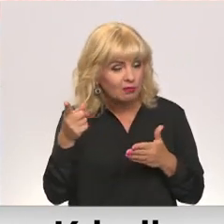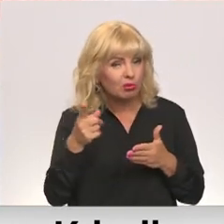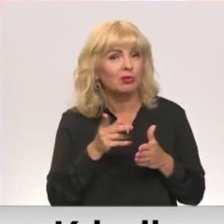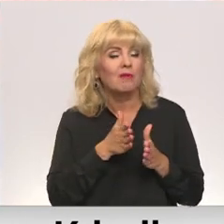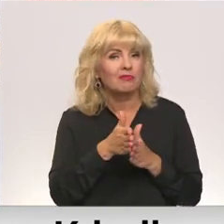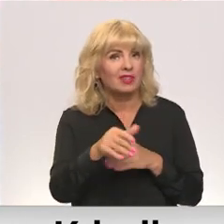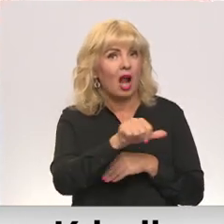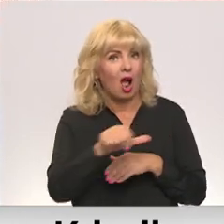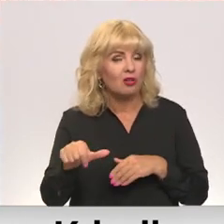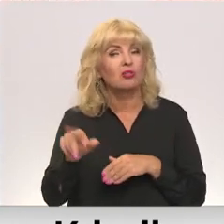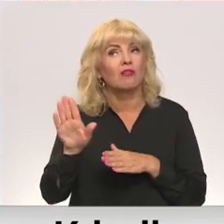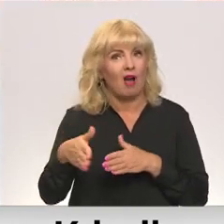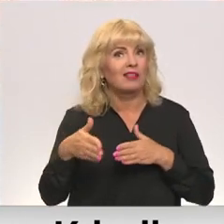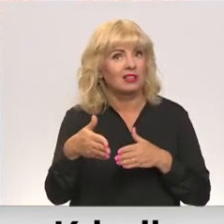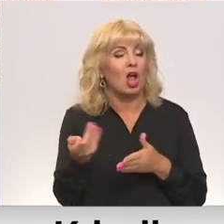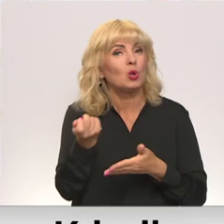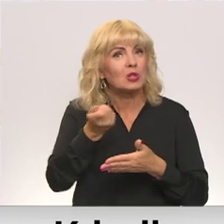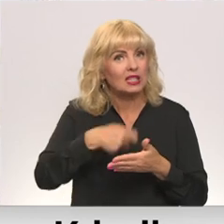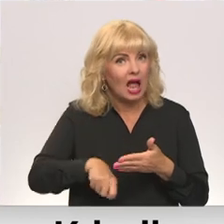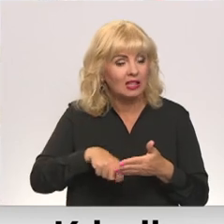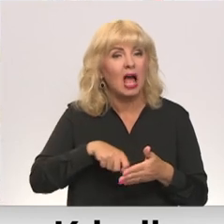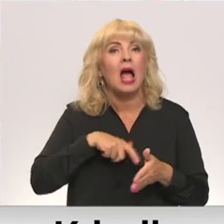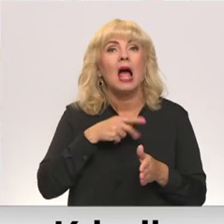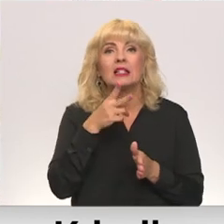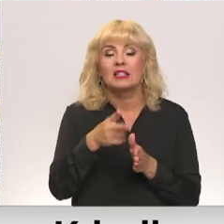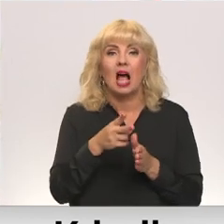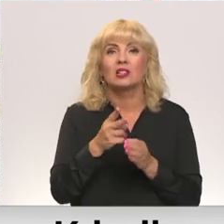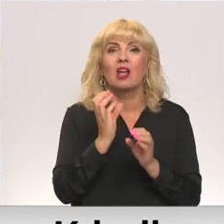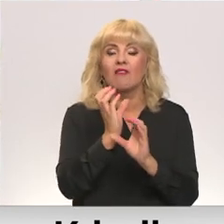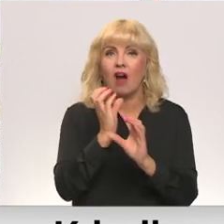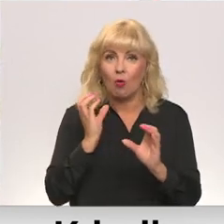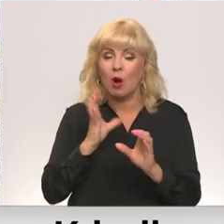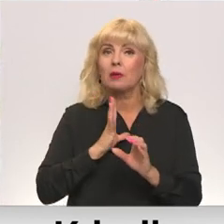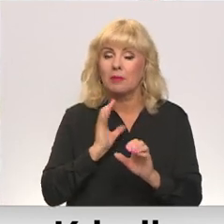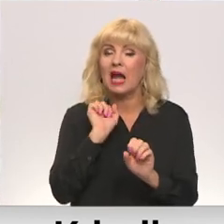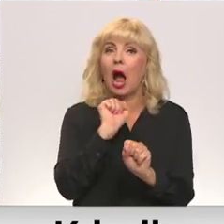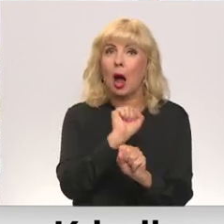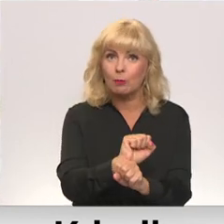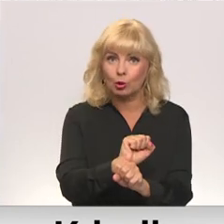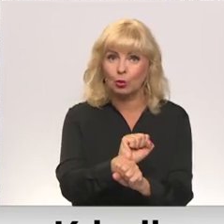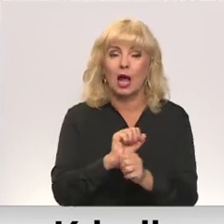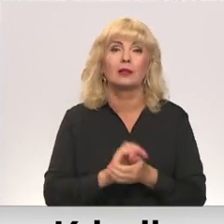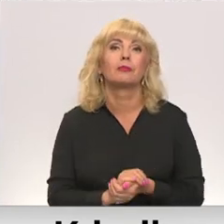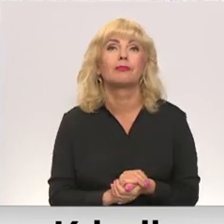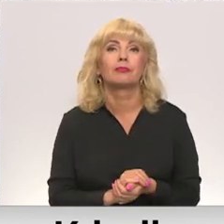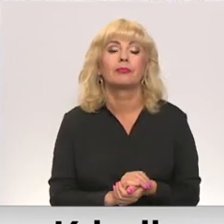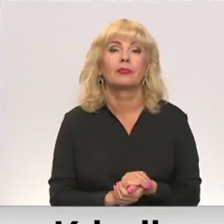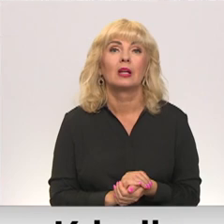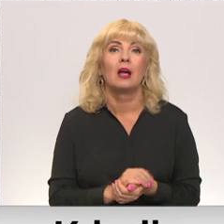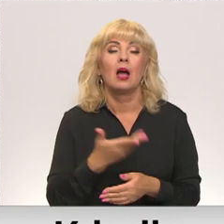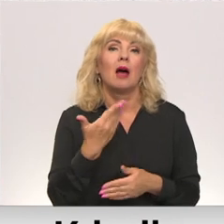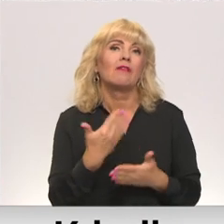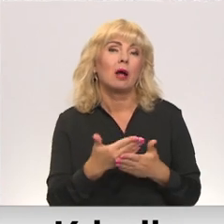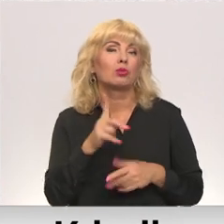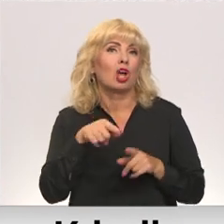tranzīta koridoru var slēgt, jo atsevišķos gadījumos dzelzceļa vagoni jau bijuši apturēti. Viņi tur nerakst nekādus iemeslus, tehniski iemeslu dēļ,